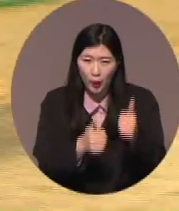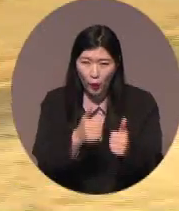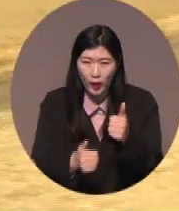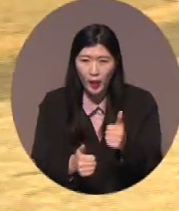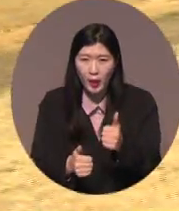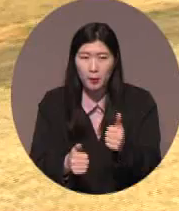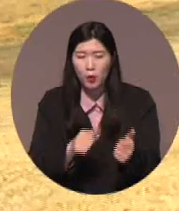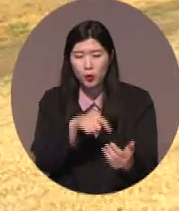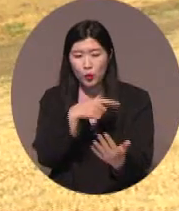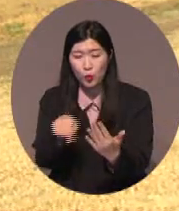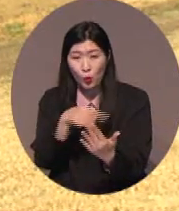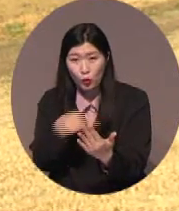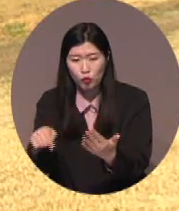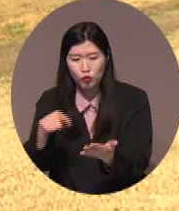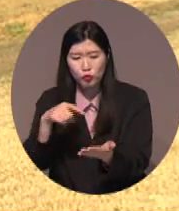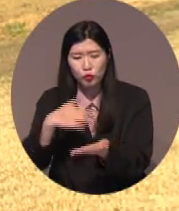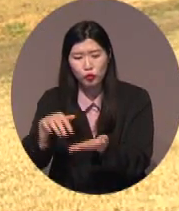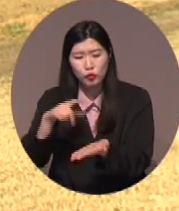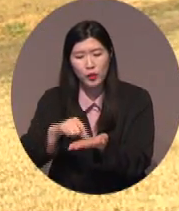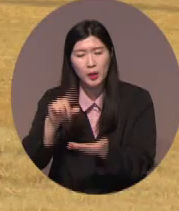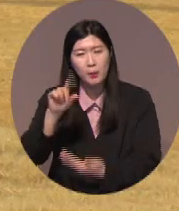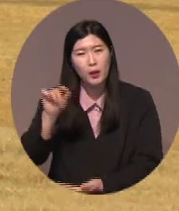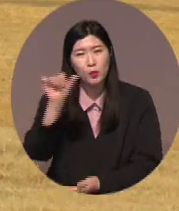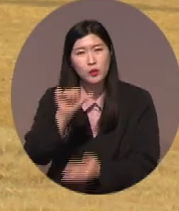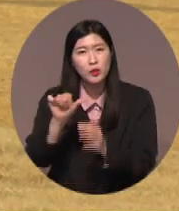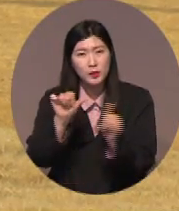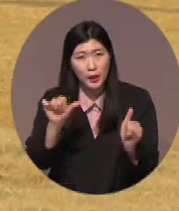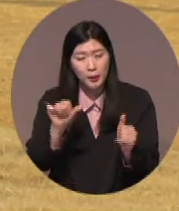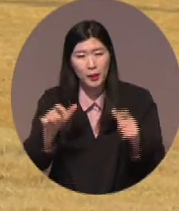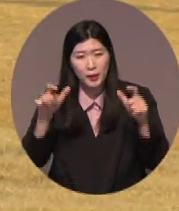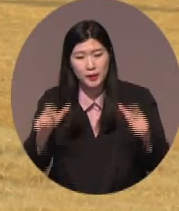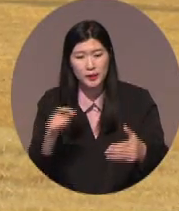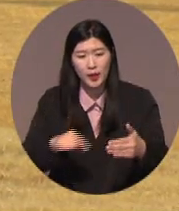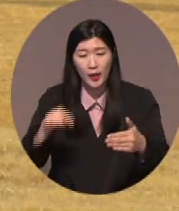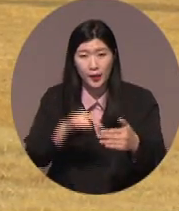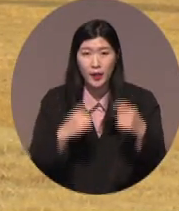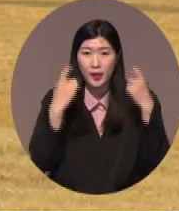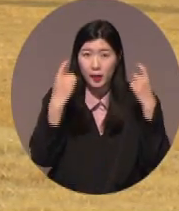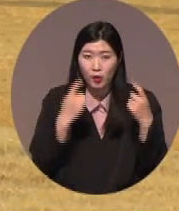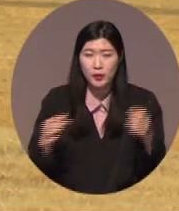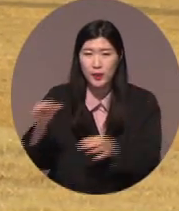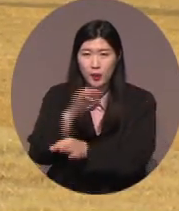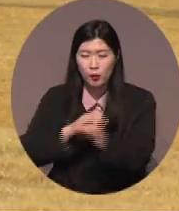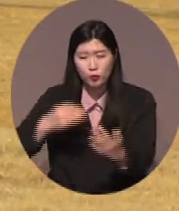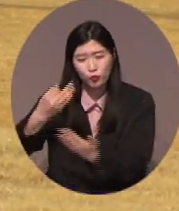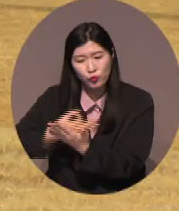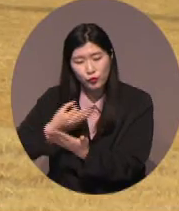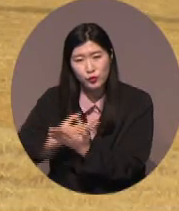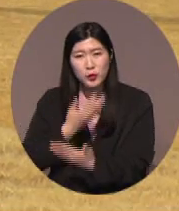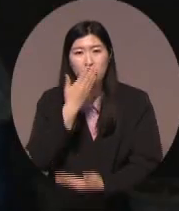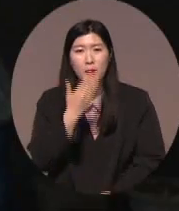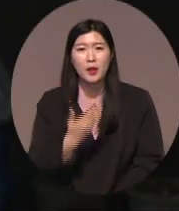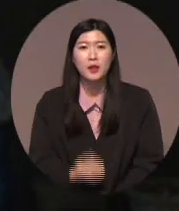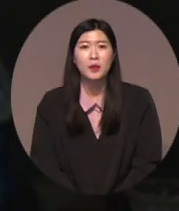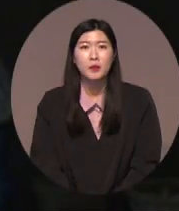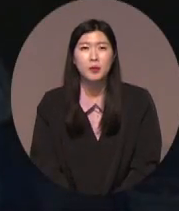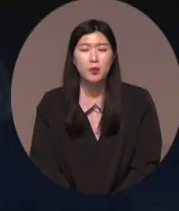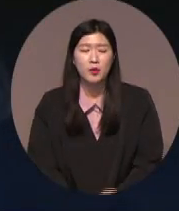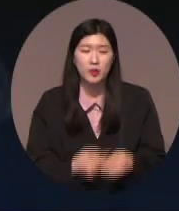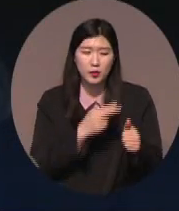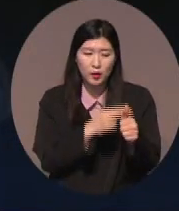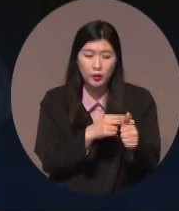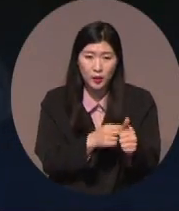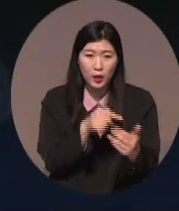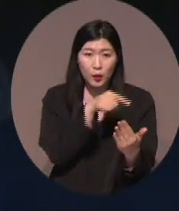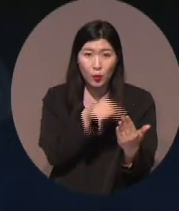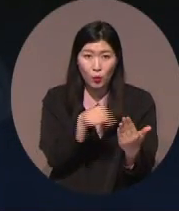15,000명 넘는 동호인들이 교육을 받으러 오면 지역 관광과 경제 활성화 효과도 기대됩니다 지도사가 이런